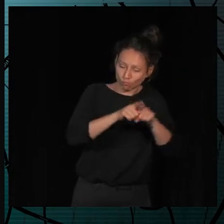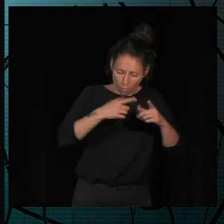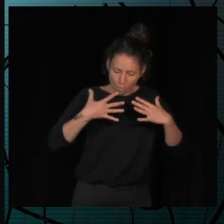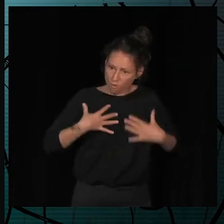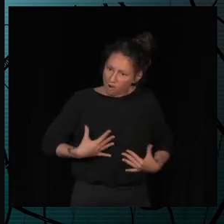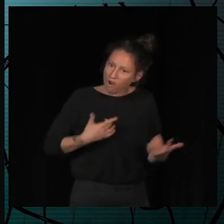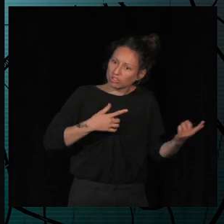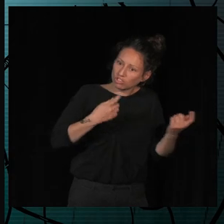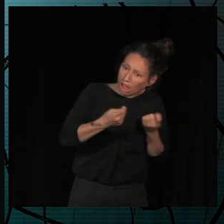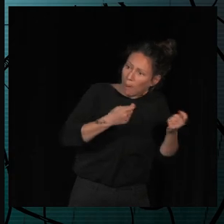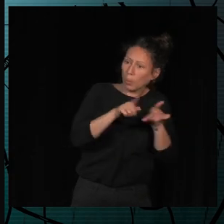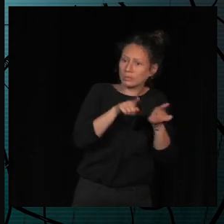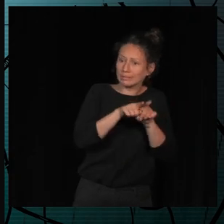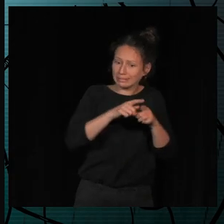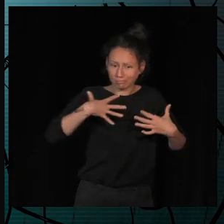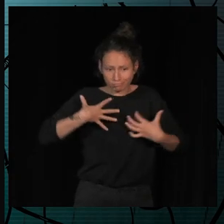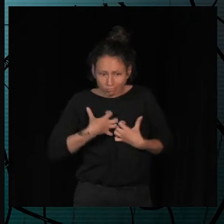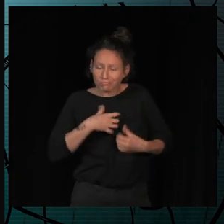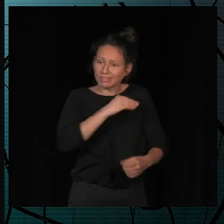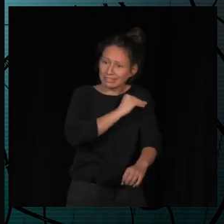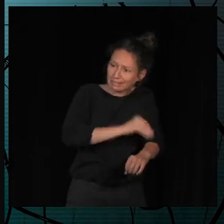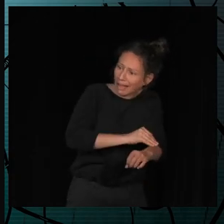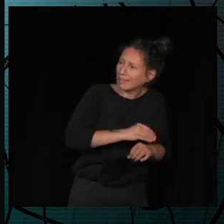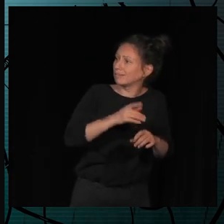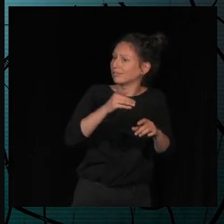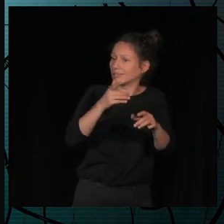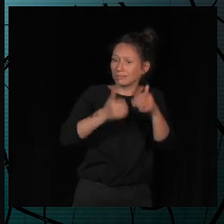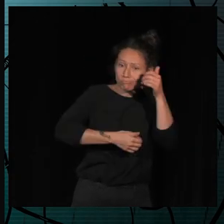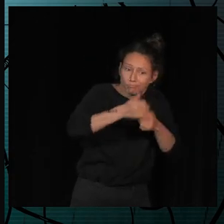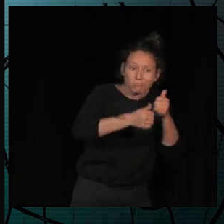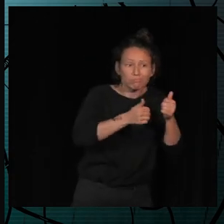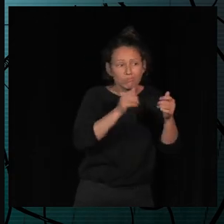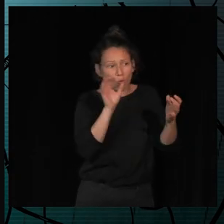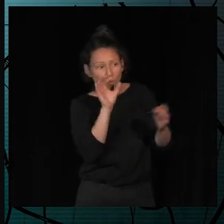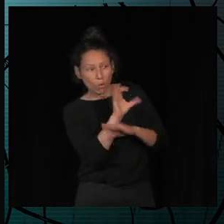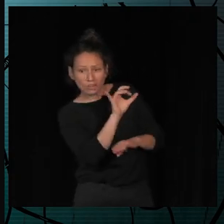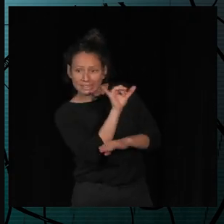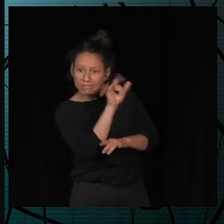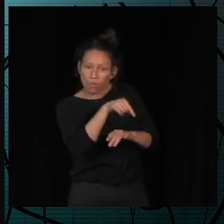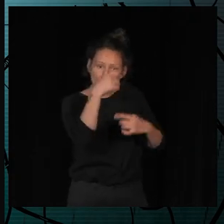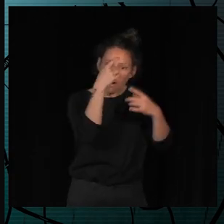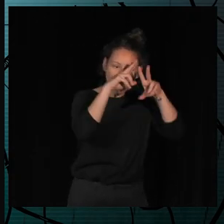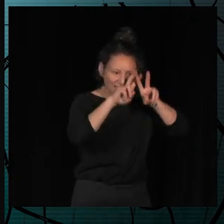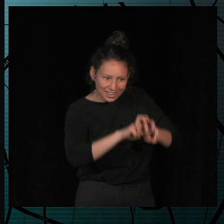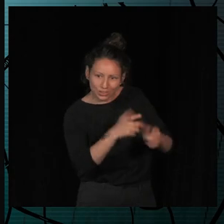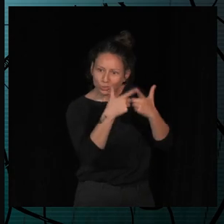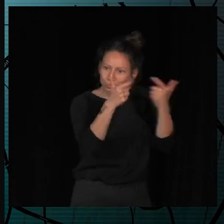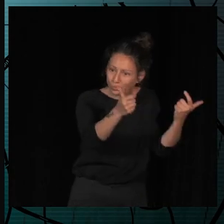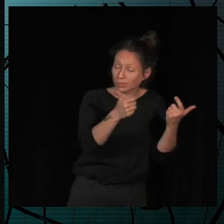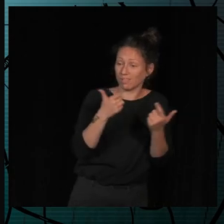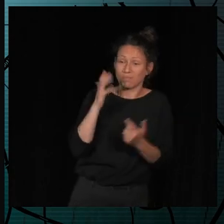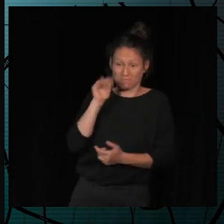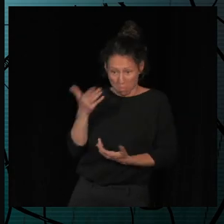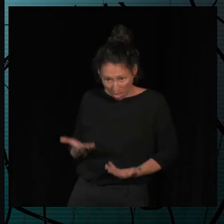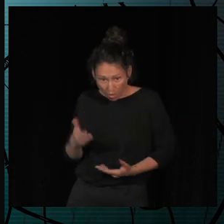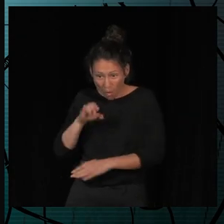l'ORT donc on est en train d'aller vers aussi ces nouvelles formes de de sport ce qui est très critiqué bon est-ce que